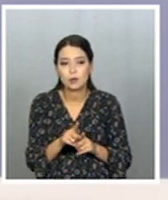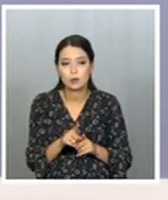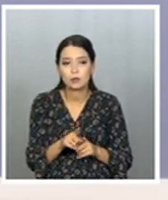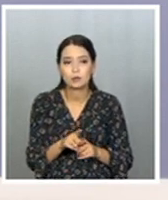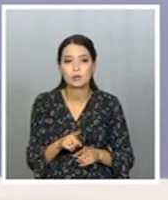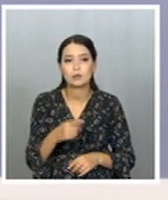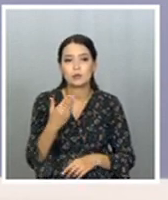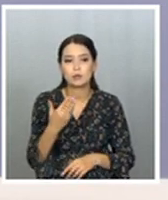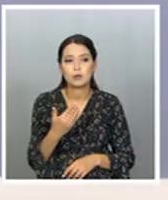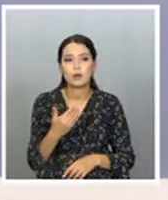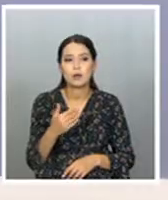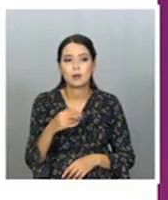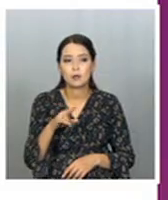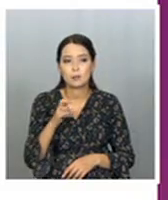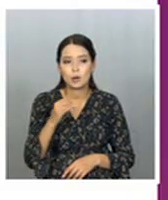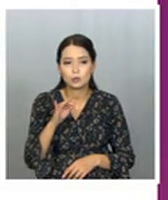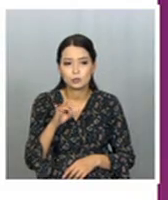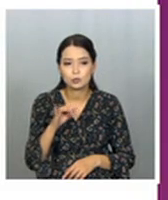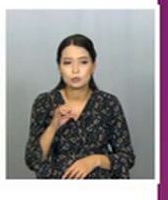Қазревкомның төрағасы, Байтұрсынұлы,